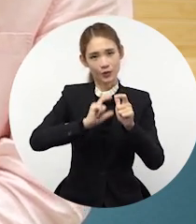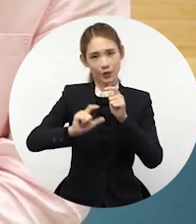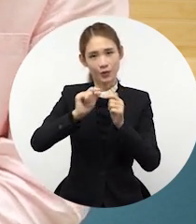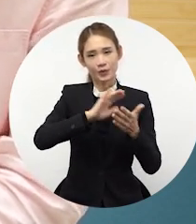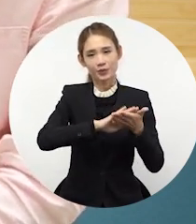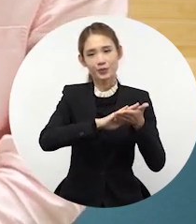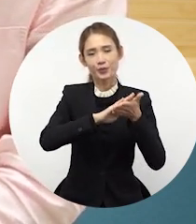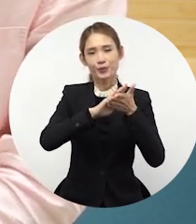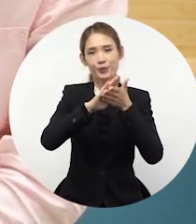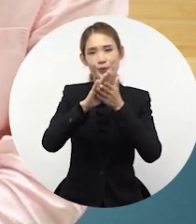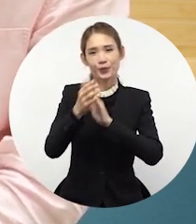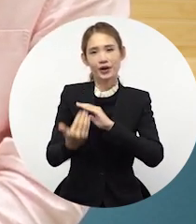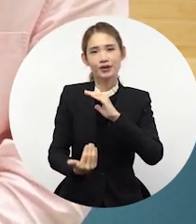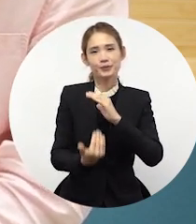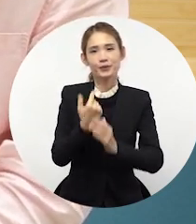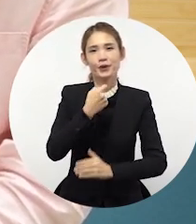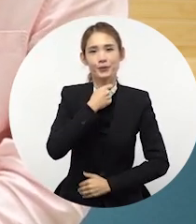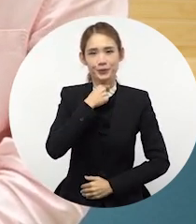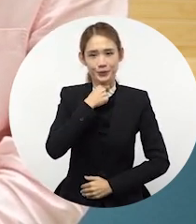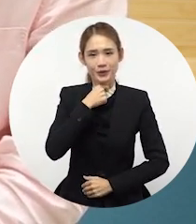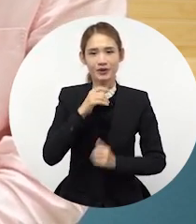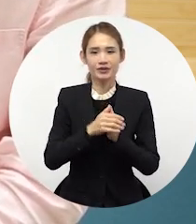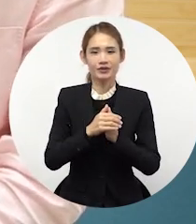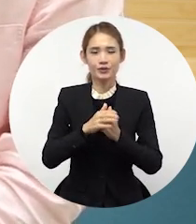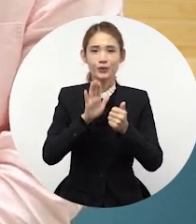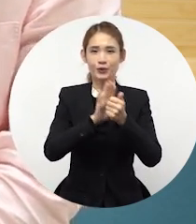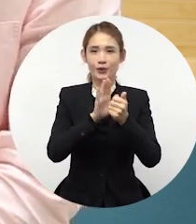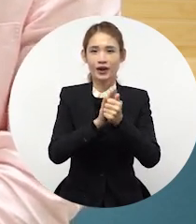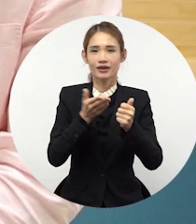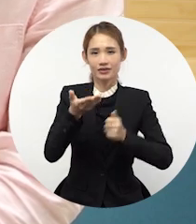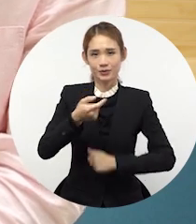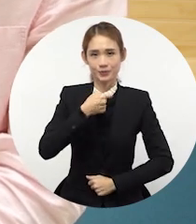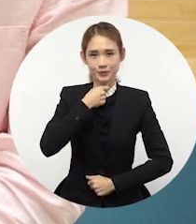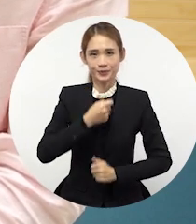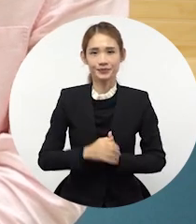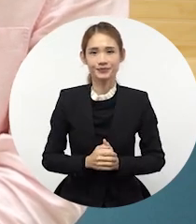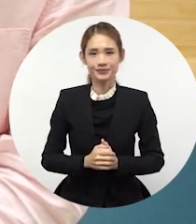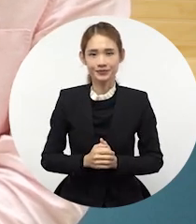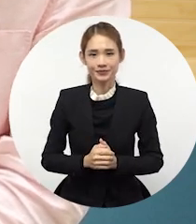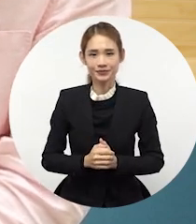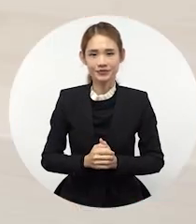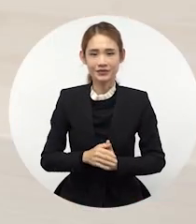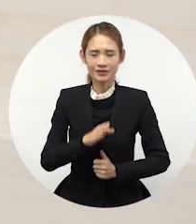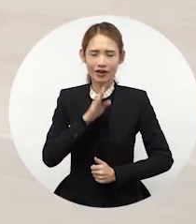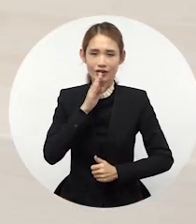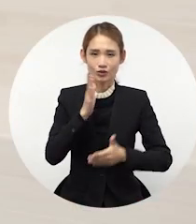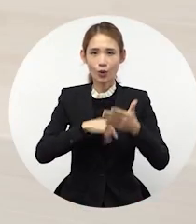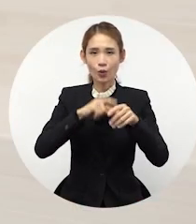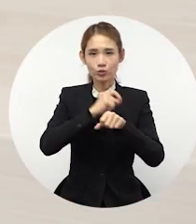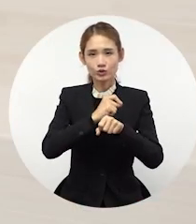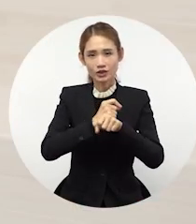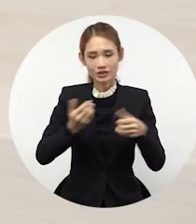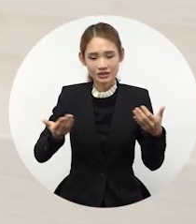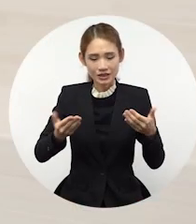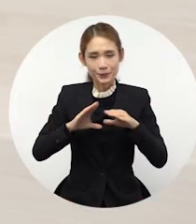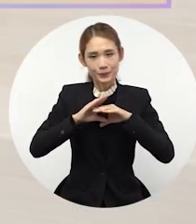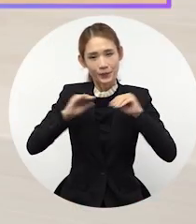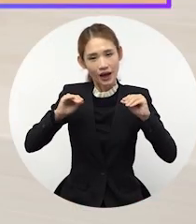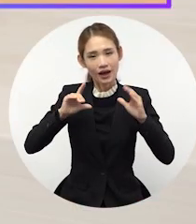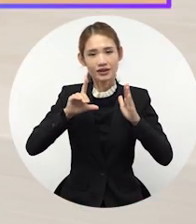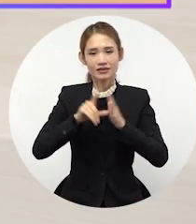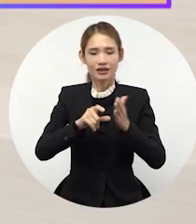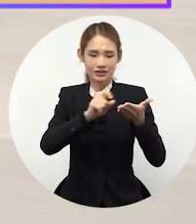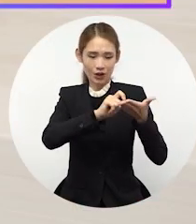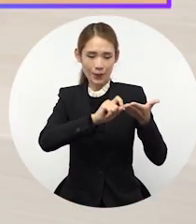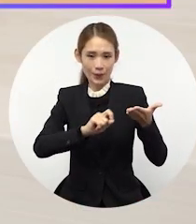통해서 조금이나마 변화가 일어나고 도움이 될 수 있으면 좋겠습니다. 사실 공무를 처리할 때도